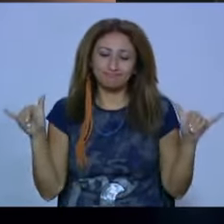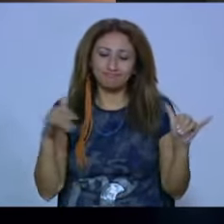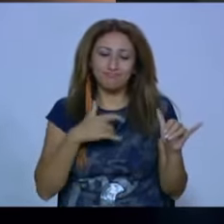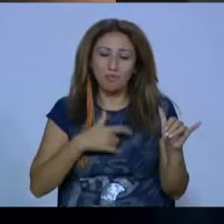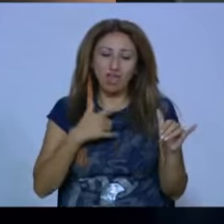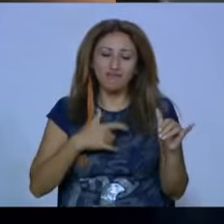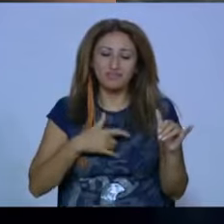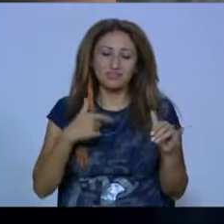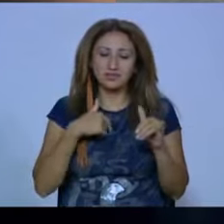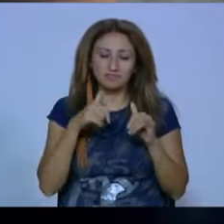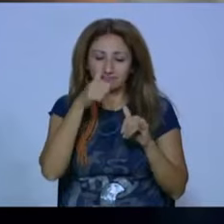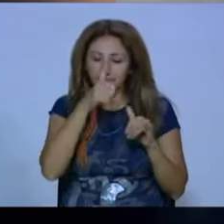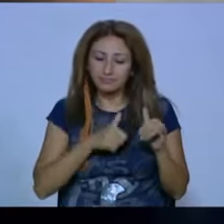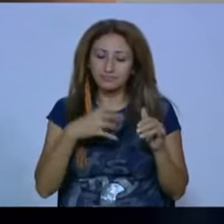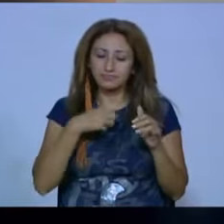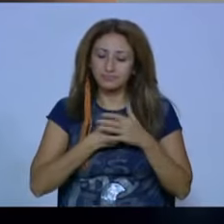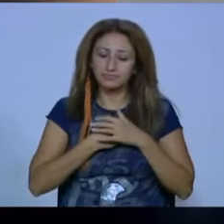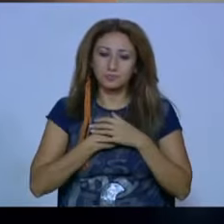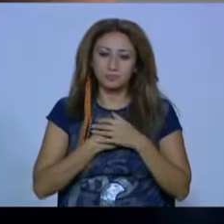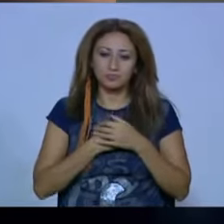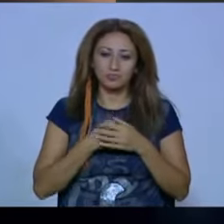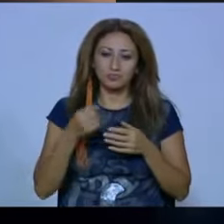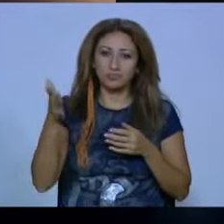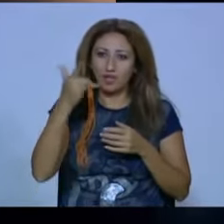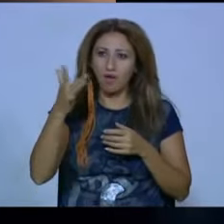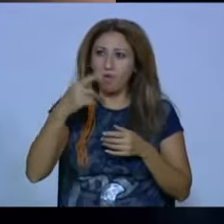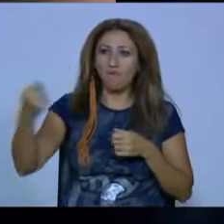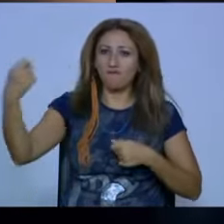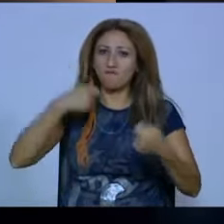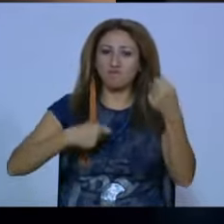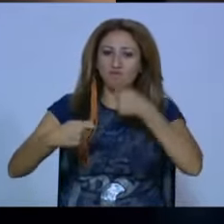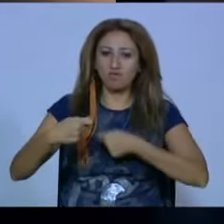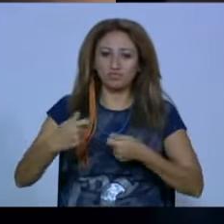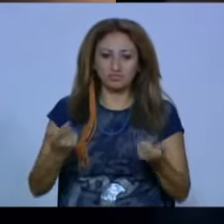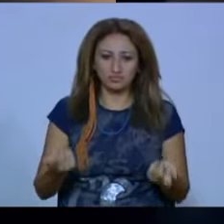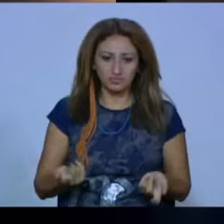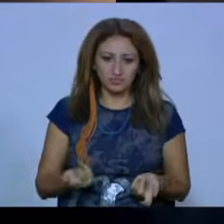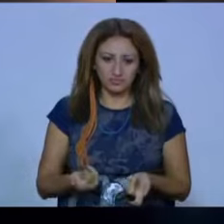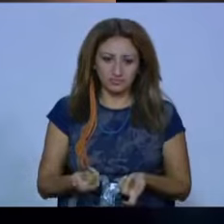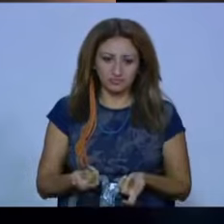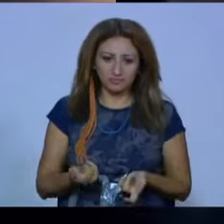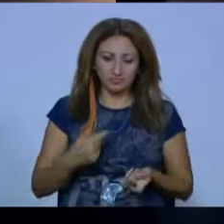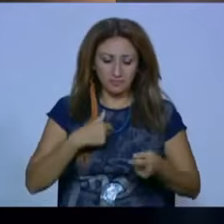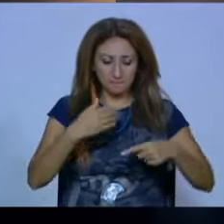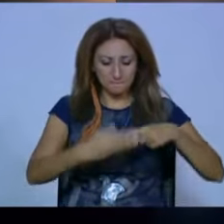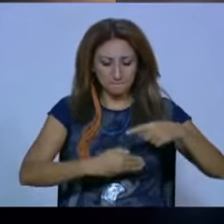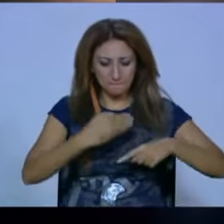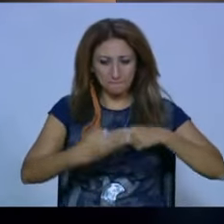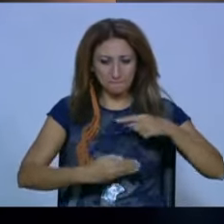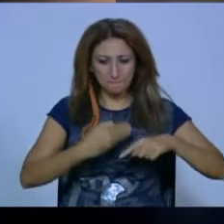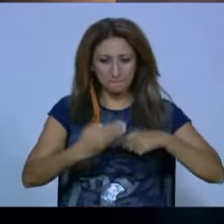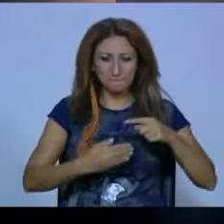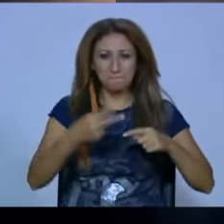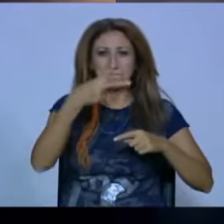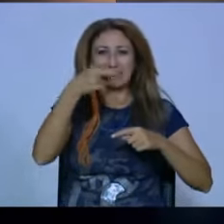نفسيا قبل اي حاجه في الدنيا. انا اخواتي صرفوا معايا، انا كان بيجي لي سعادتك واحد بيغير على رجليا، لو كان تمرجي